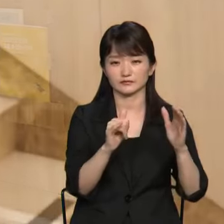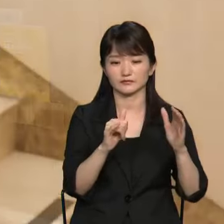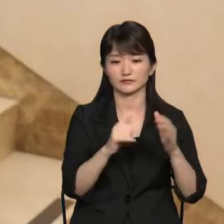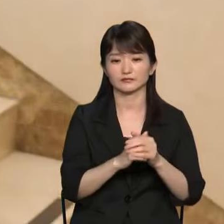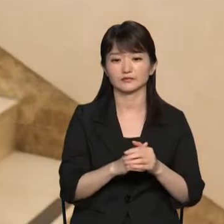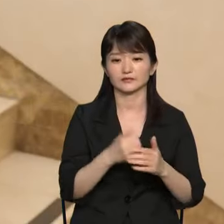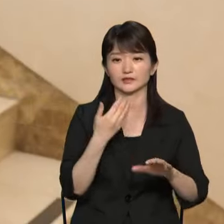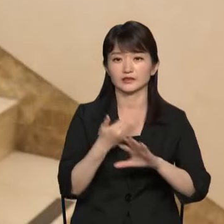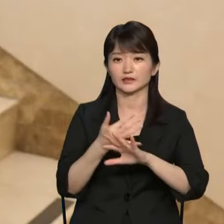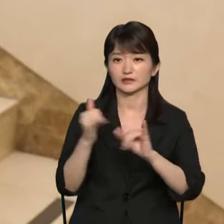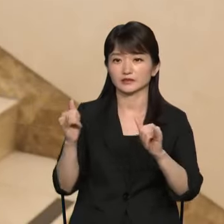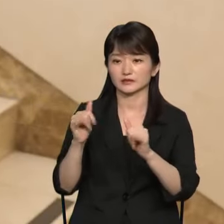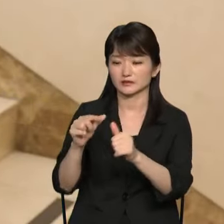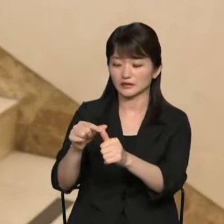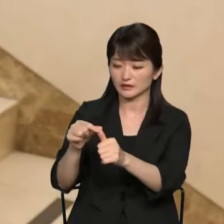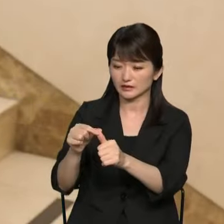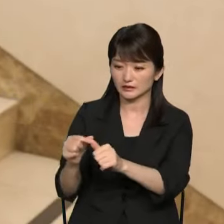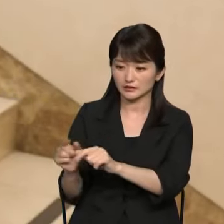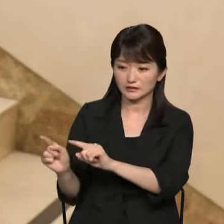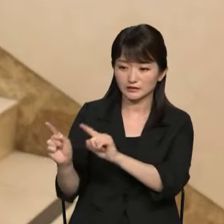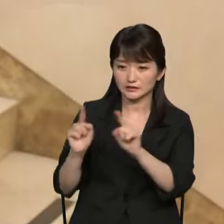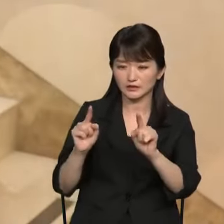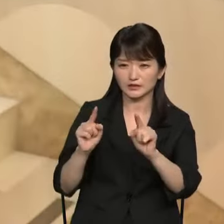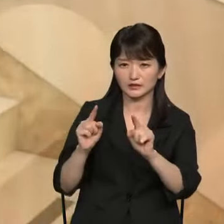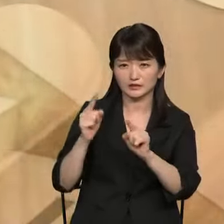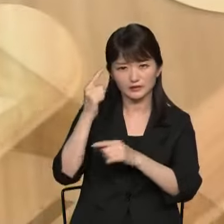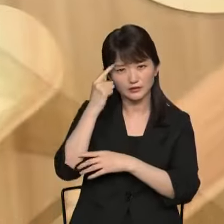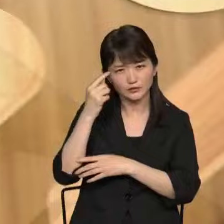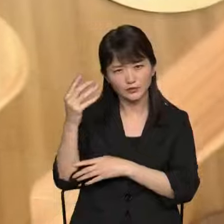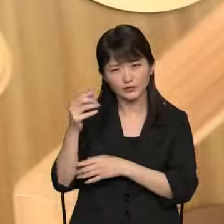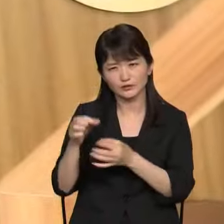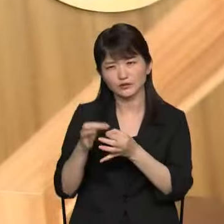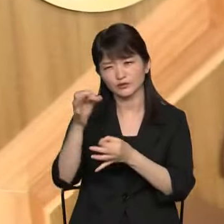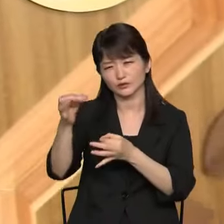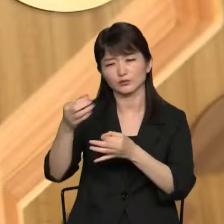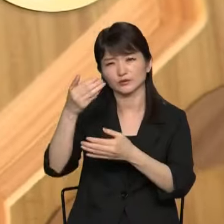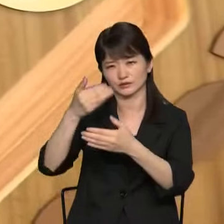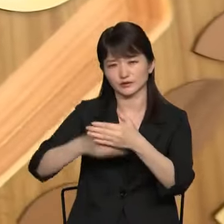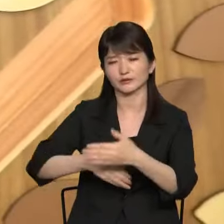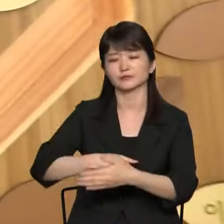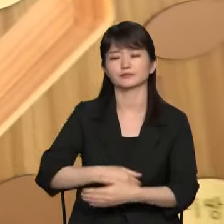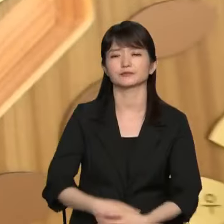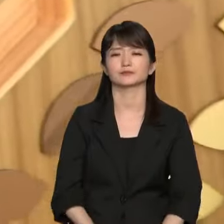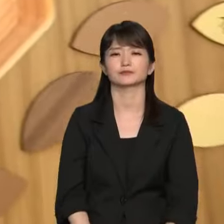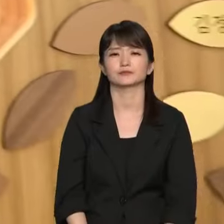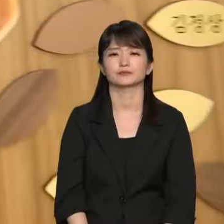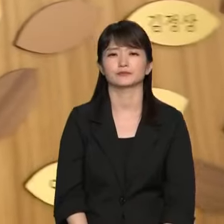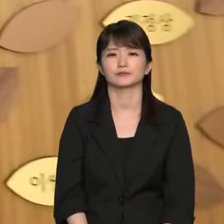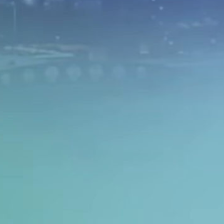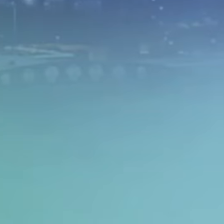살린 사람들의 마음속에 영원히 남습니다. JTBC 김지윤입니다.